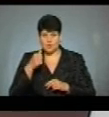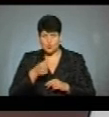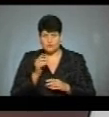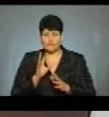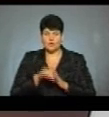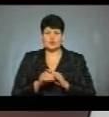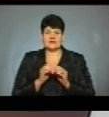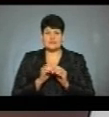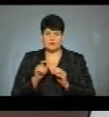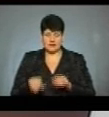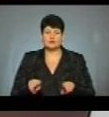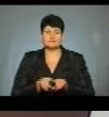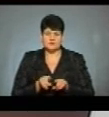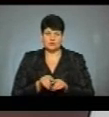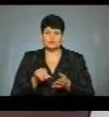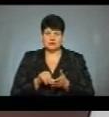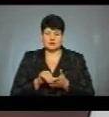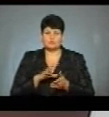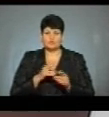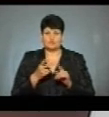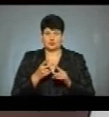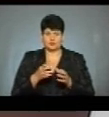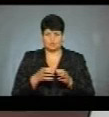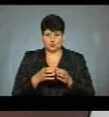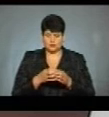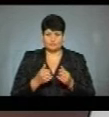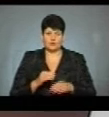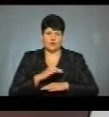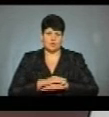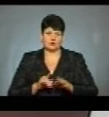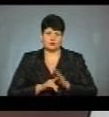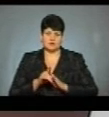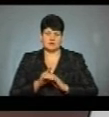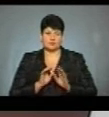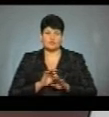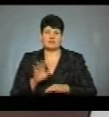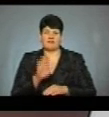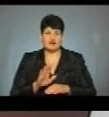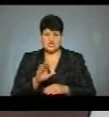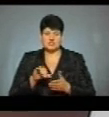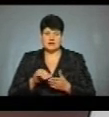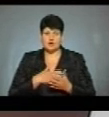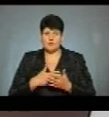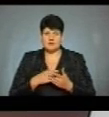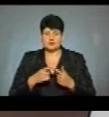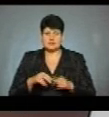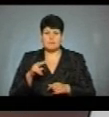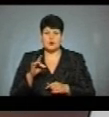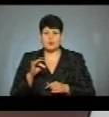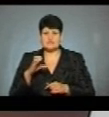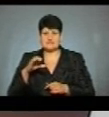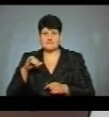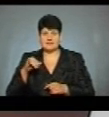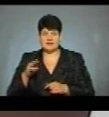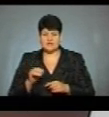входило 10 людей. Стільки ж учасників було в другій групі, уроки для якої почали проводити у вересні. Члени громадської організації «Просвіта» вчать